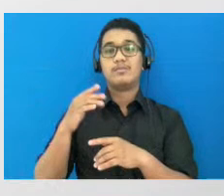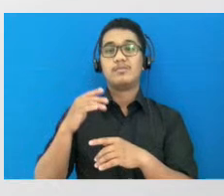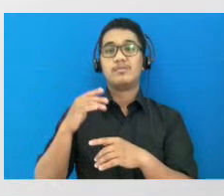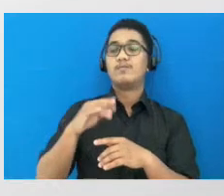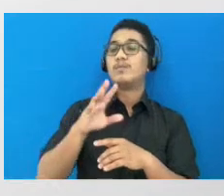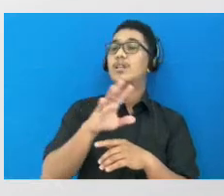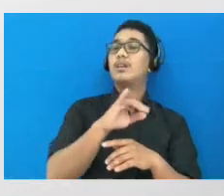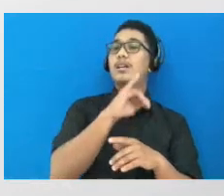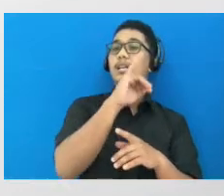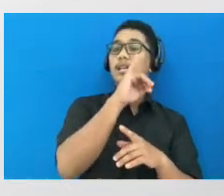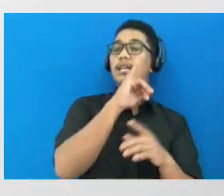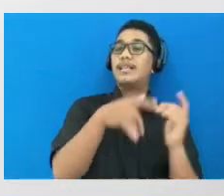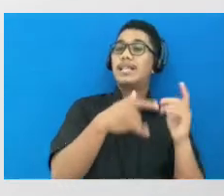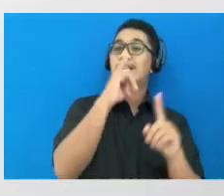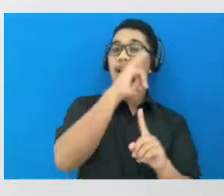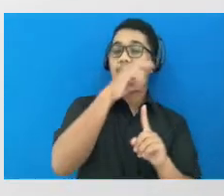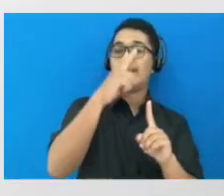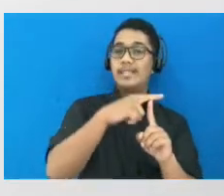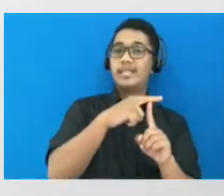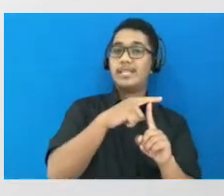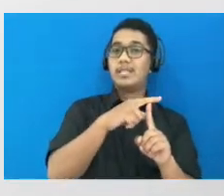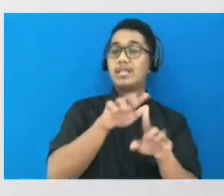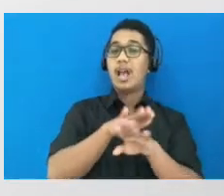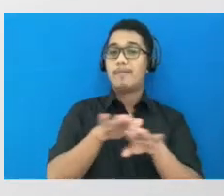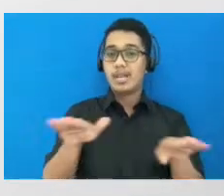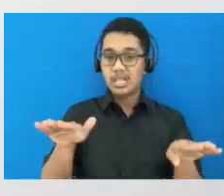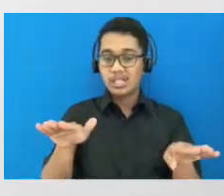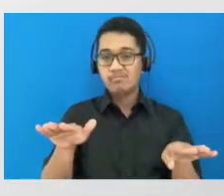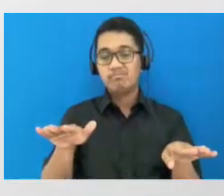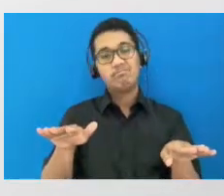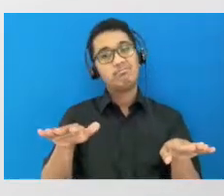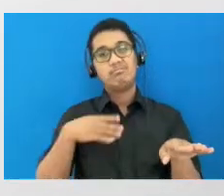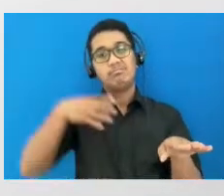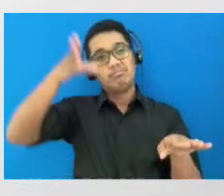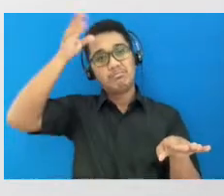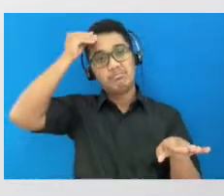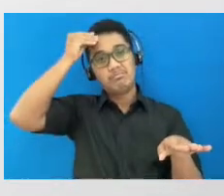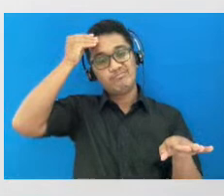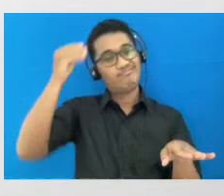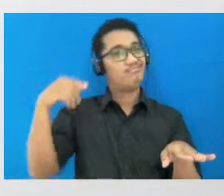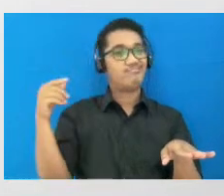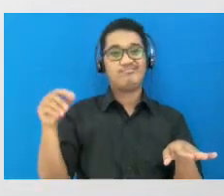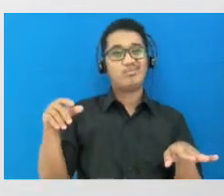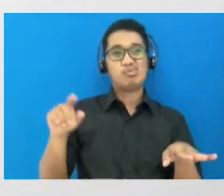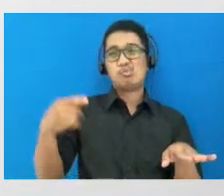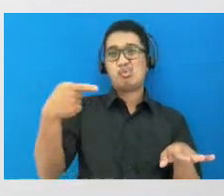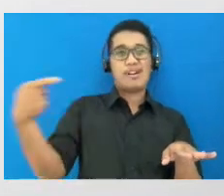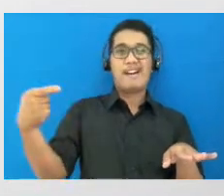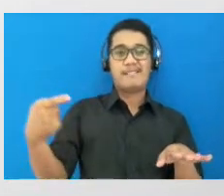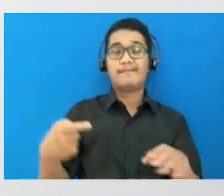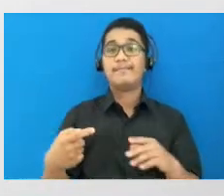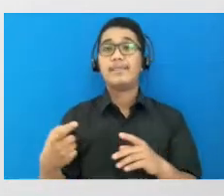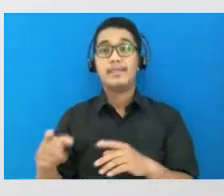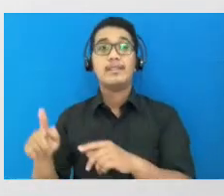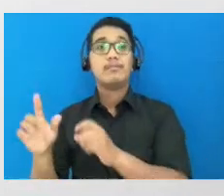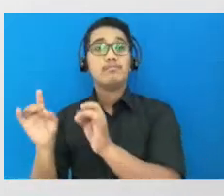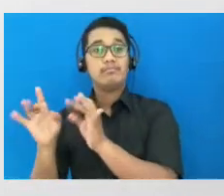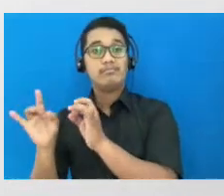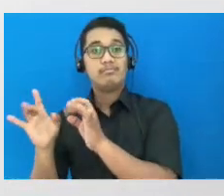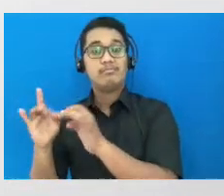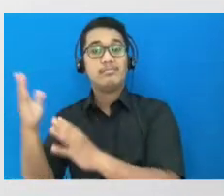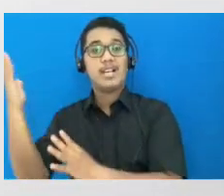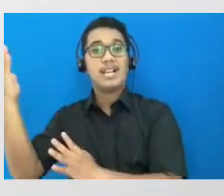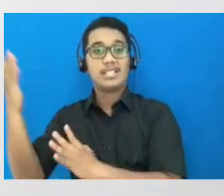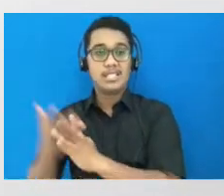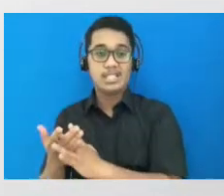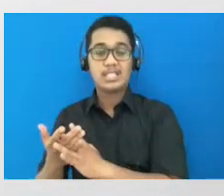security awareness yang tepat, yang baik, sehingga mereka yang tadinya mengakses internet, mengakses